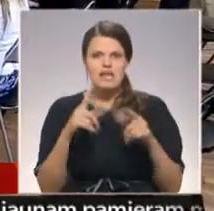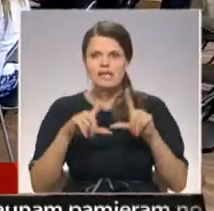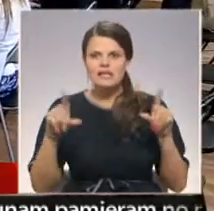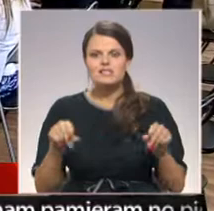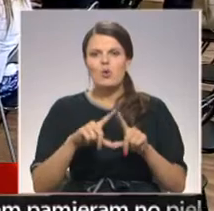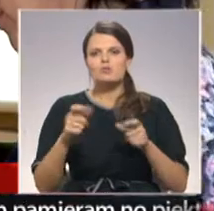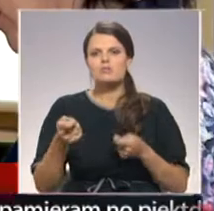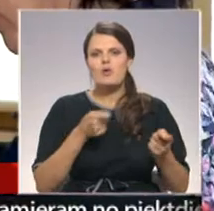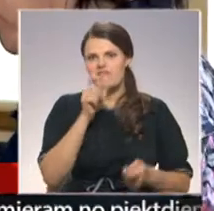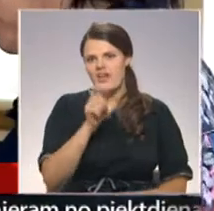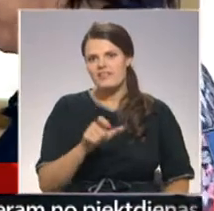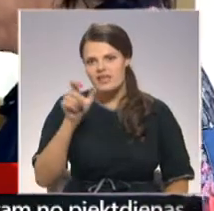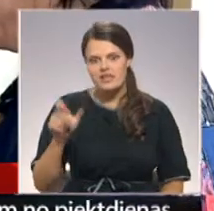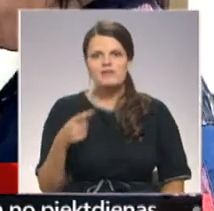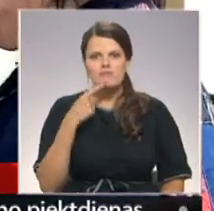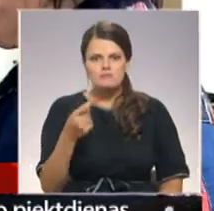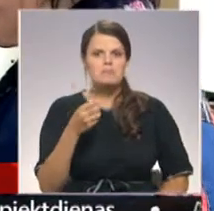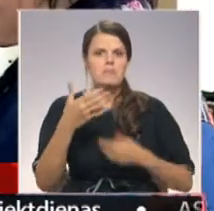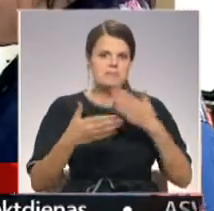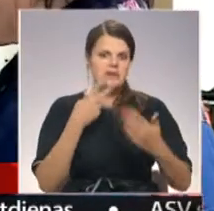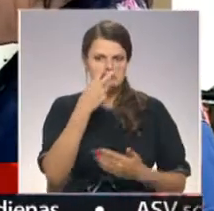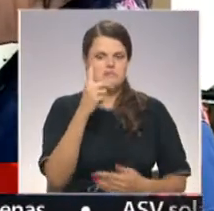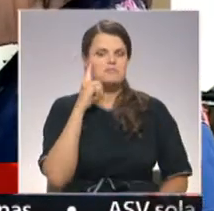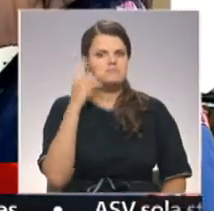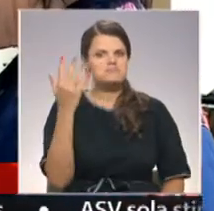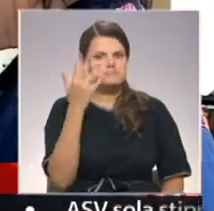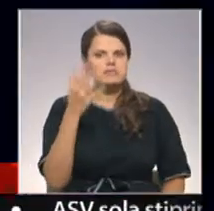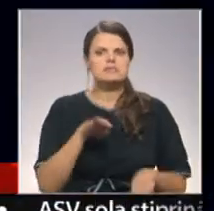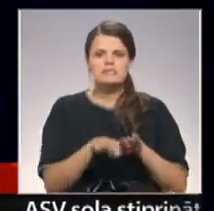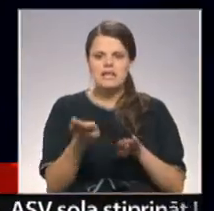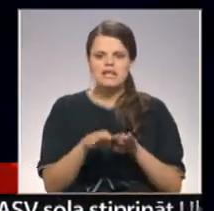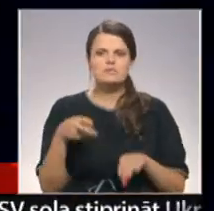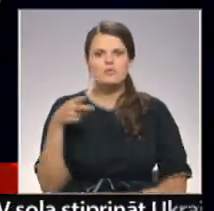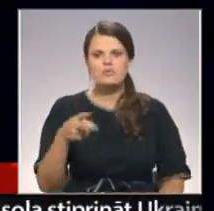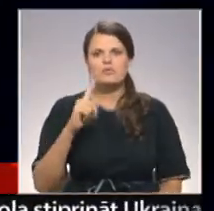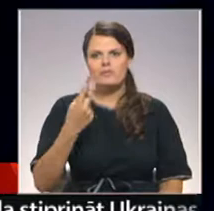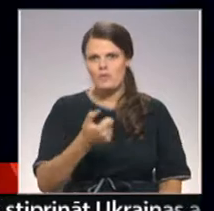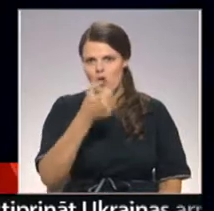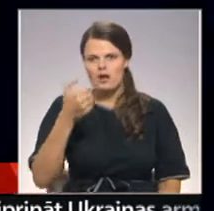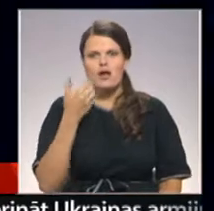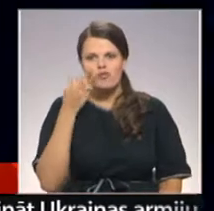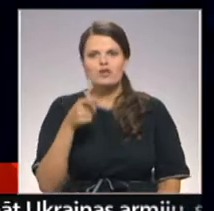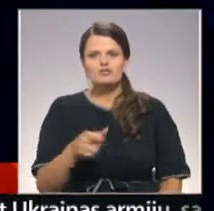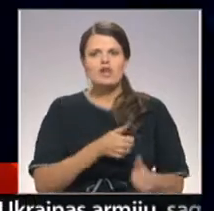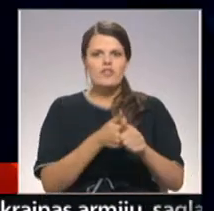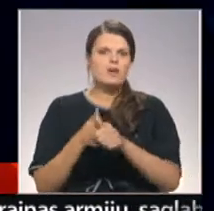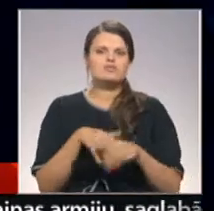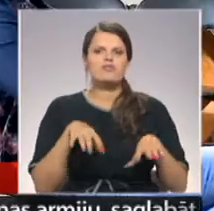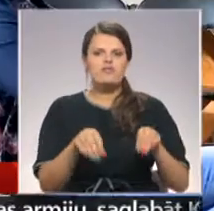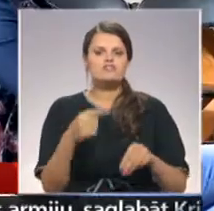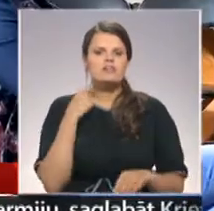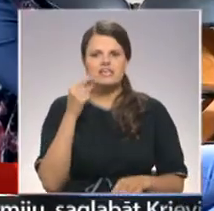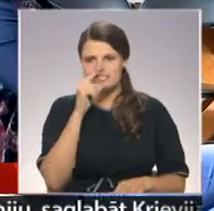un uzņēmumu vadītāji atzīst, ka prezentācija likusi aizdomāties. Salīdzinājumā ar 2001. Gadu, kad šādu apsekošanu veikuši